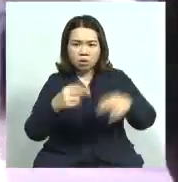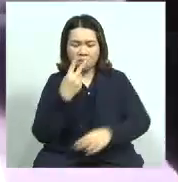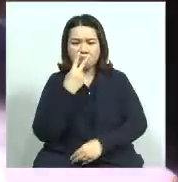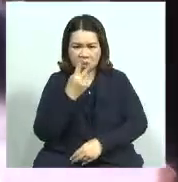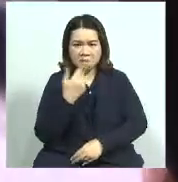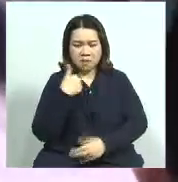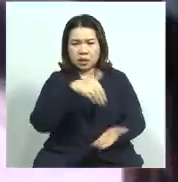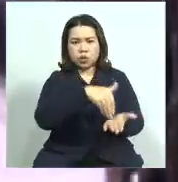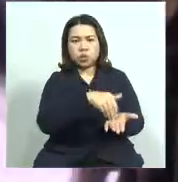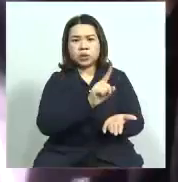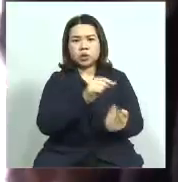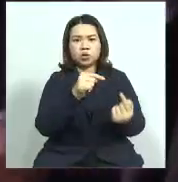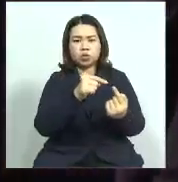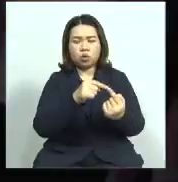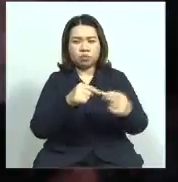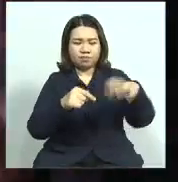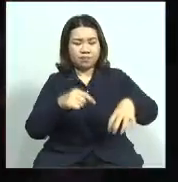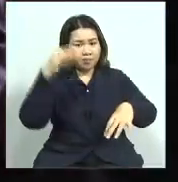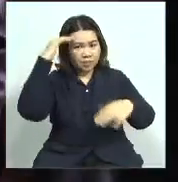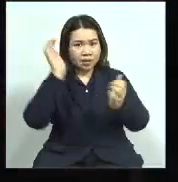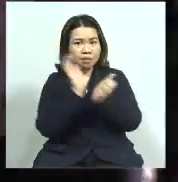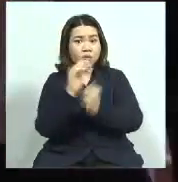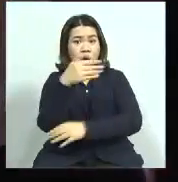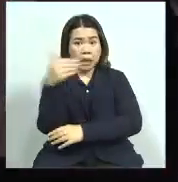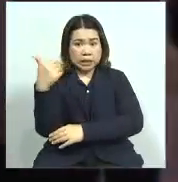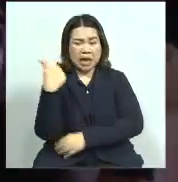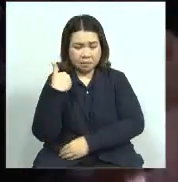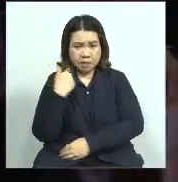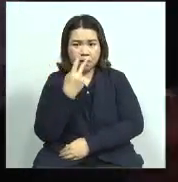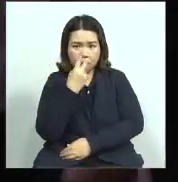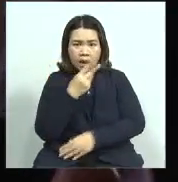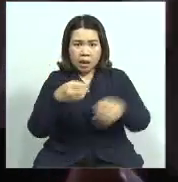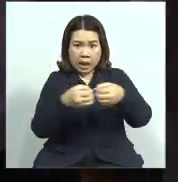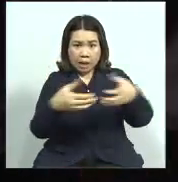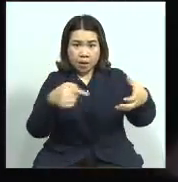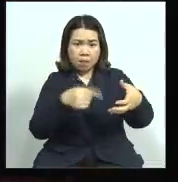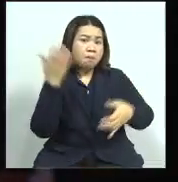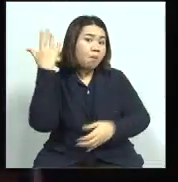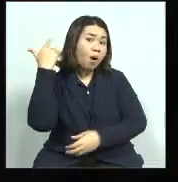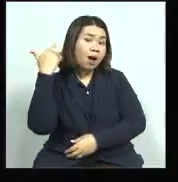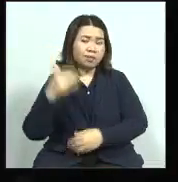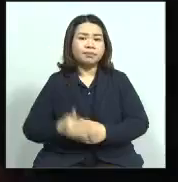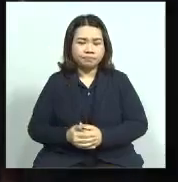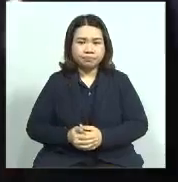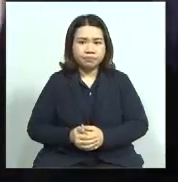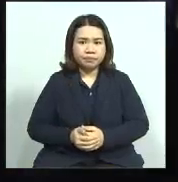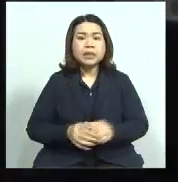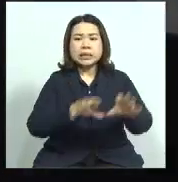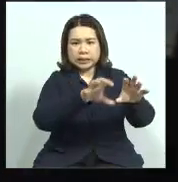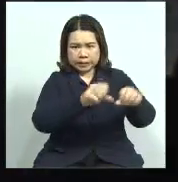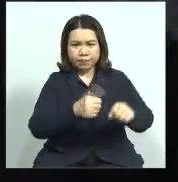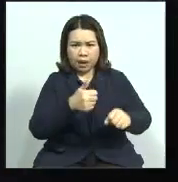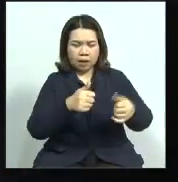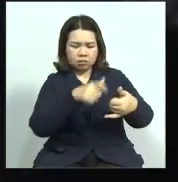ความชัดเจนในจุดเดียวก็คือที่หน้าสำนักงานตำรวจแห่งชาติที่พบวัตถุต้องสงสัยเมื่อวานนี้นะคะก็สามารถจับกุม